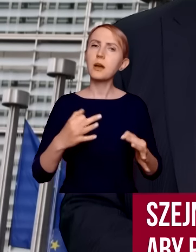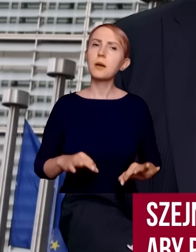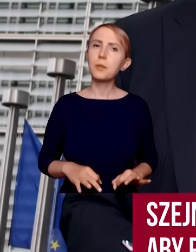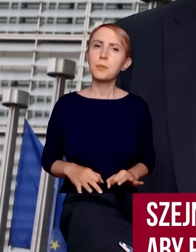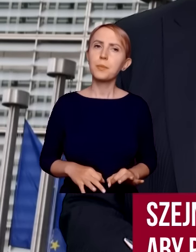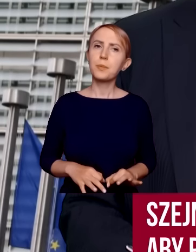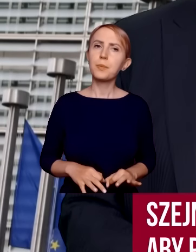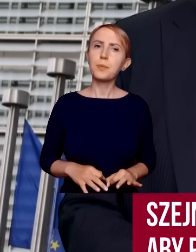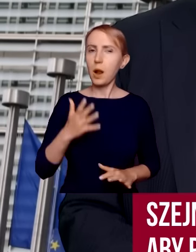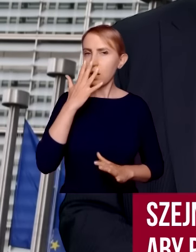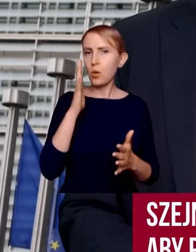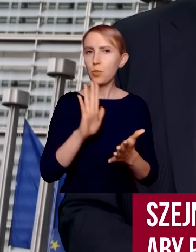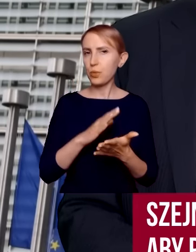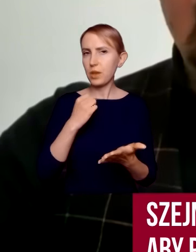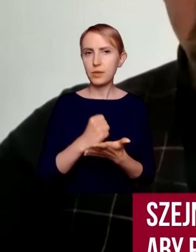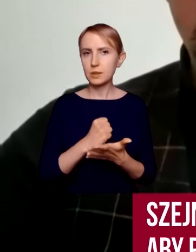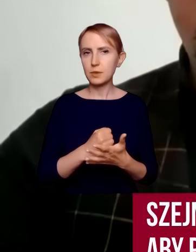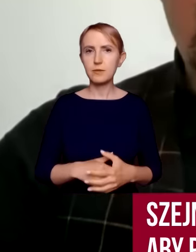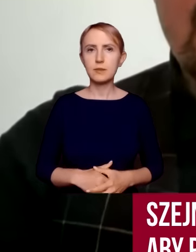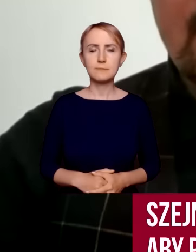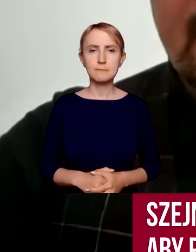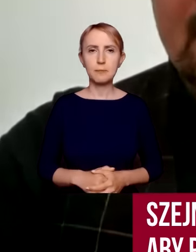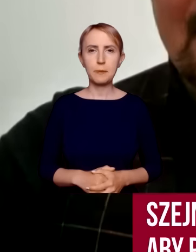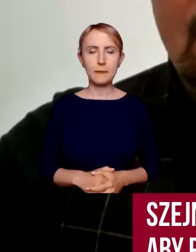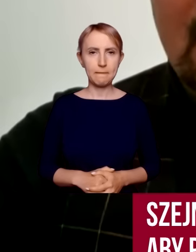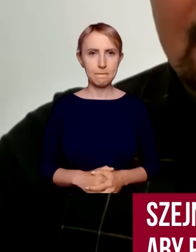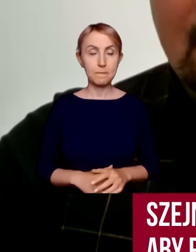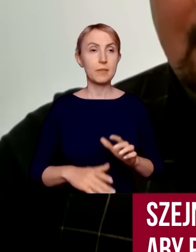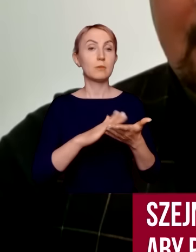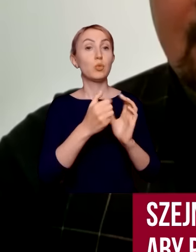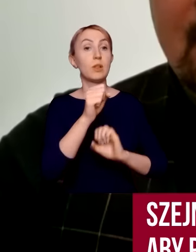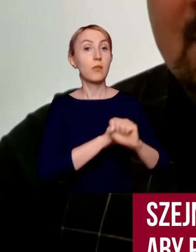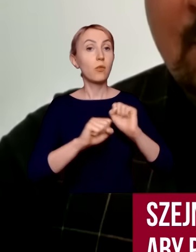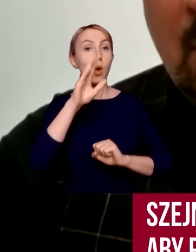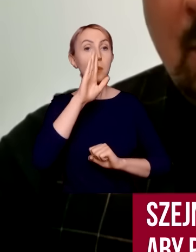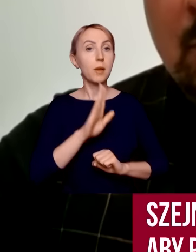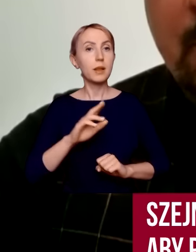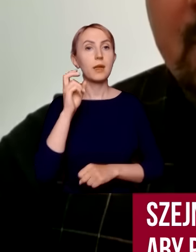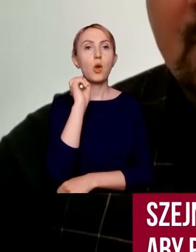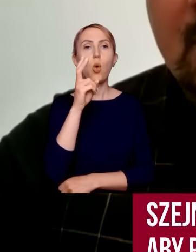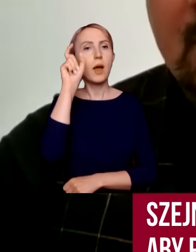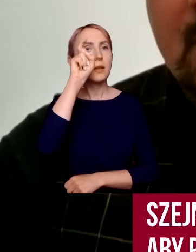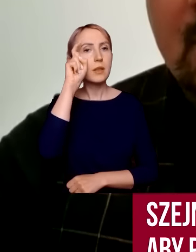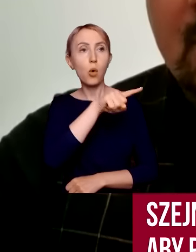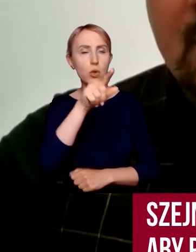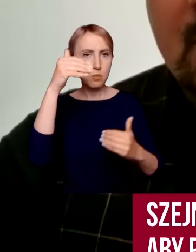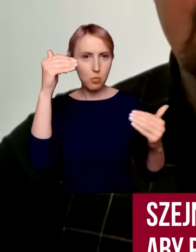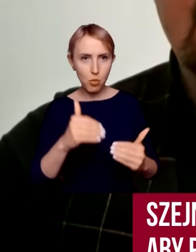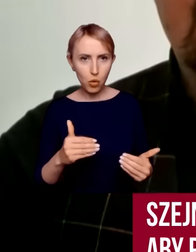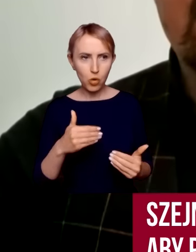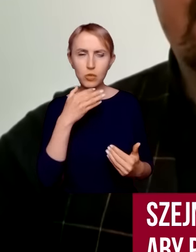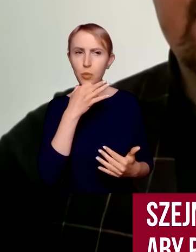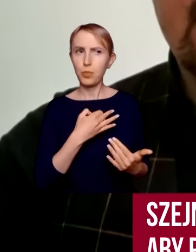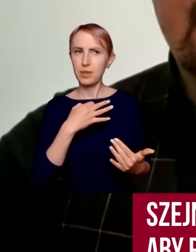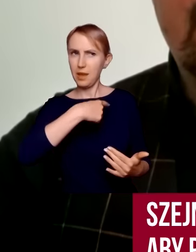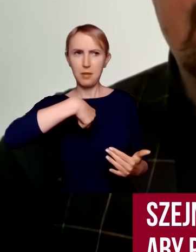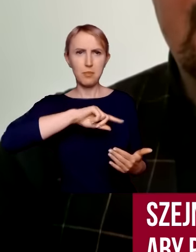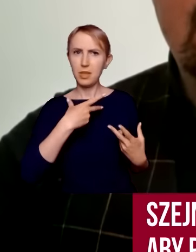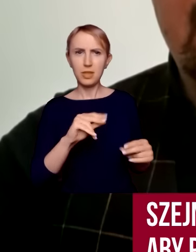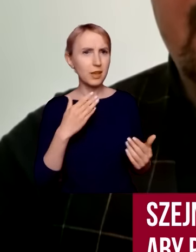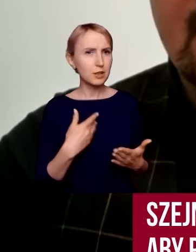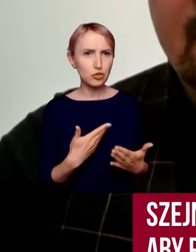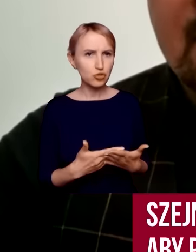jaka jest pana opinia w tej sprawie? No jeżeli Włochy, Belgia, Holandia, Niemcy mogą, to pytanie czemu my nie?